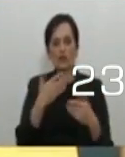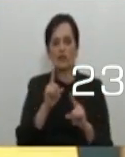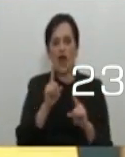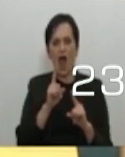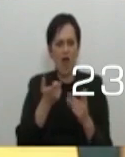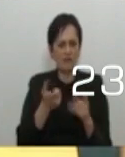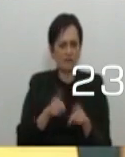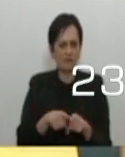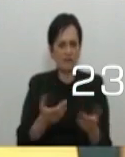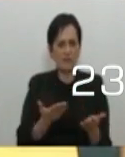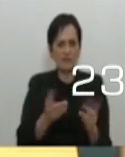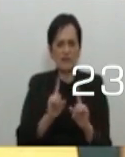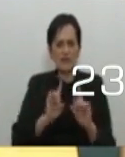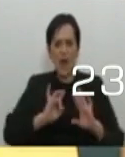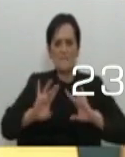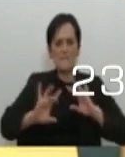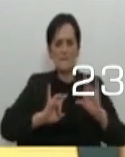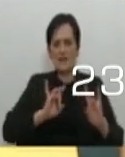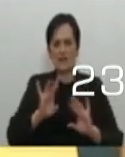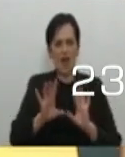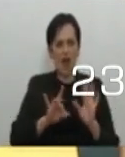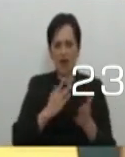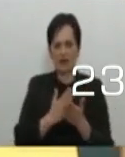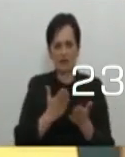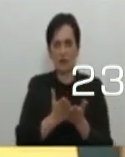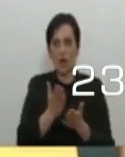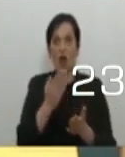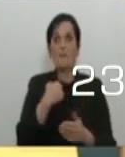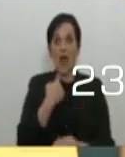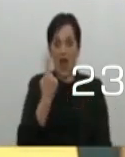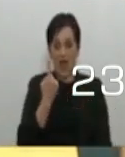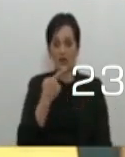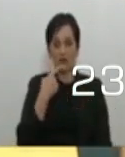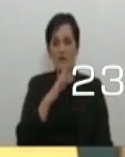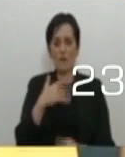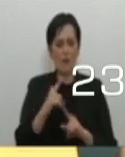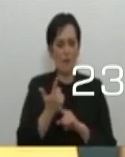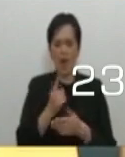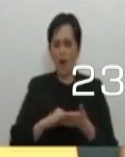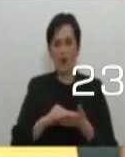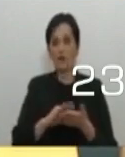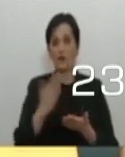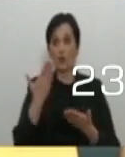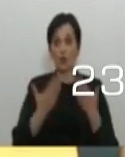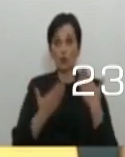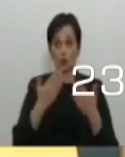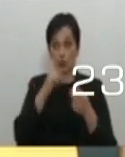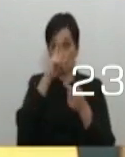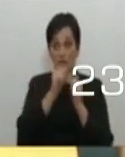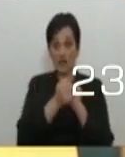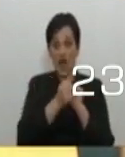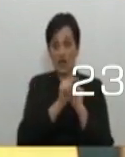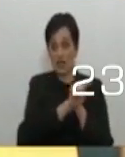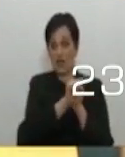ან რა პიარის ხერხია ვერ ხვდები ყოველ შემთხვევაში მე ამას ერთხელ ვამბობ და მეორეთ აღარ გავიმეორებ. თუ დაიმახსოვროს თითოეულმა